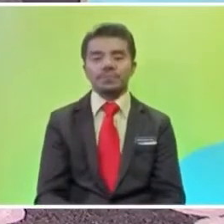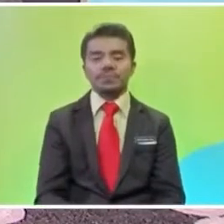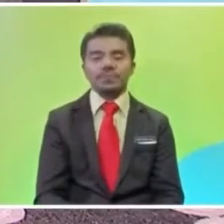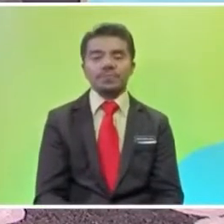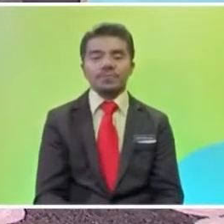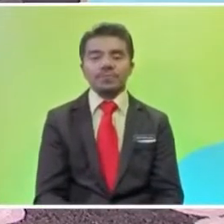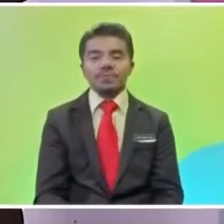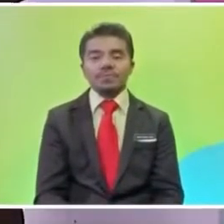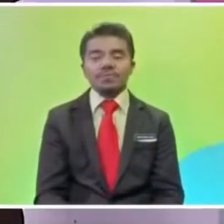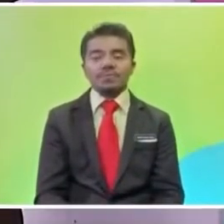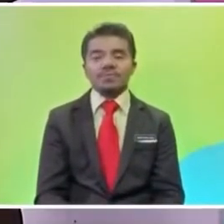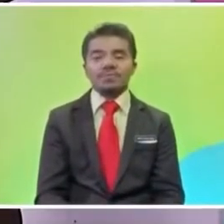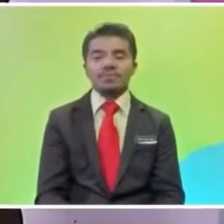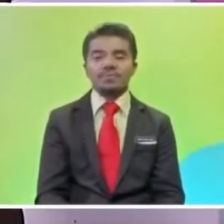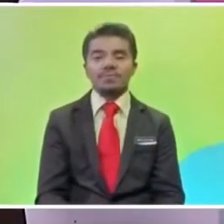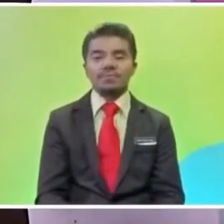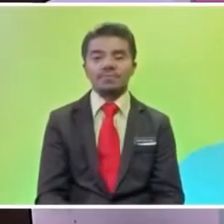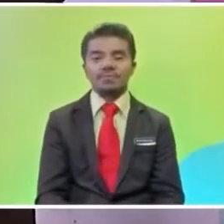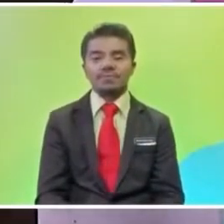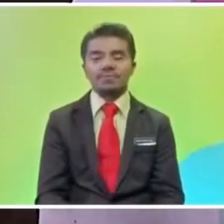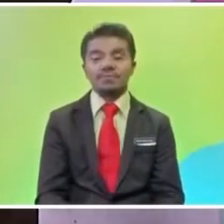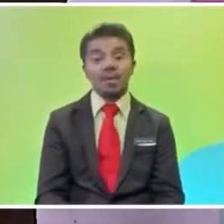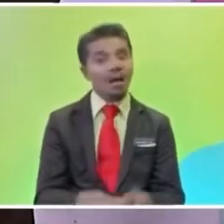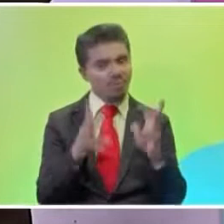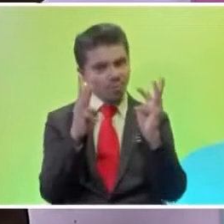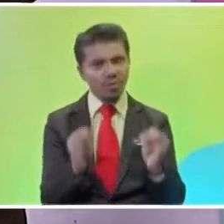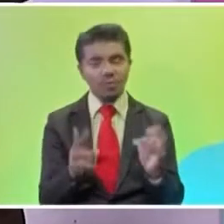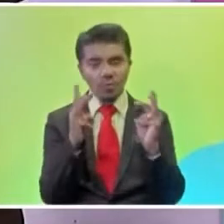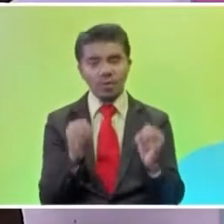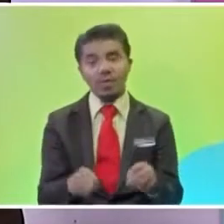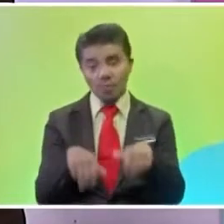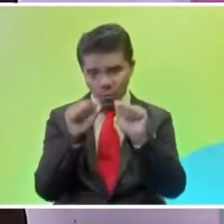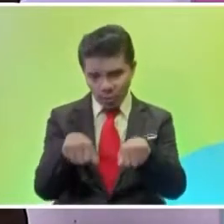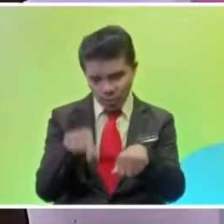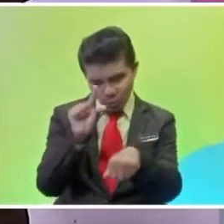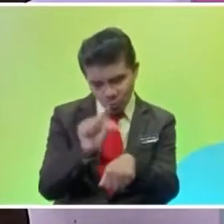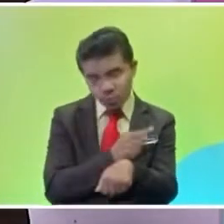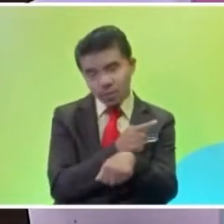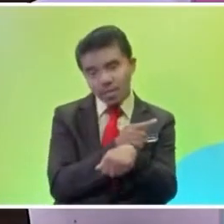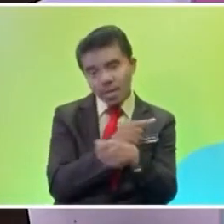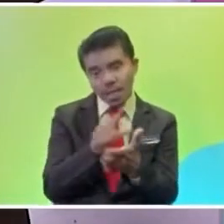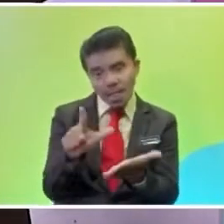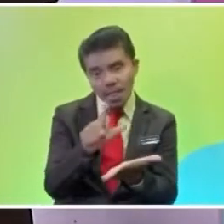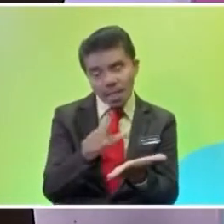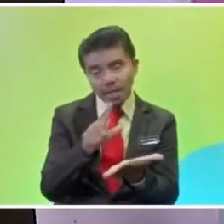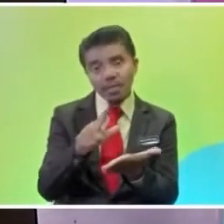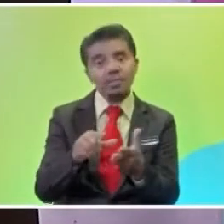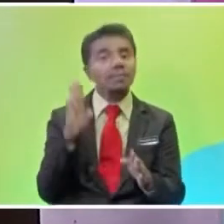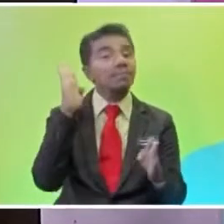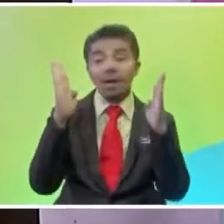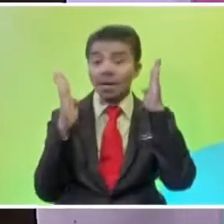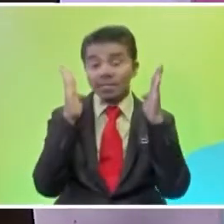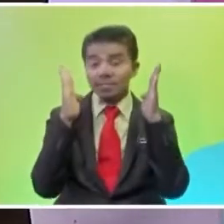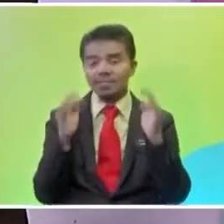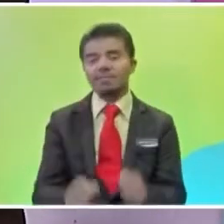dada jadi dikasih itulah mudik boleh gunakan Laras bahasanya oke mama cari Ilham untuk Oke mana ayat yang sesuai untuk saya